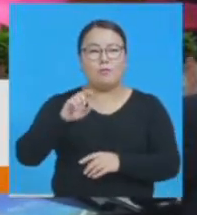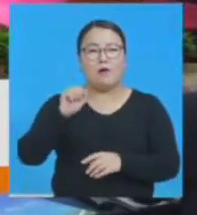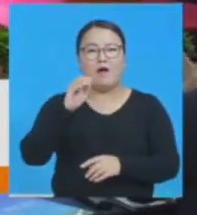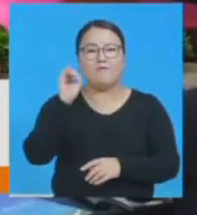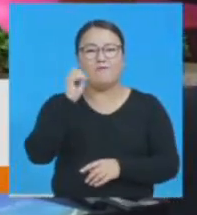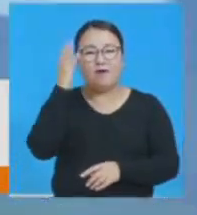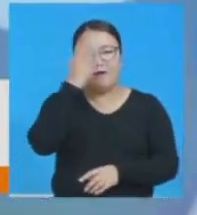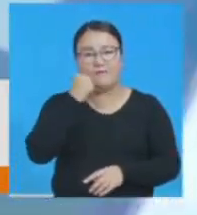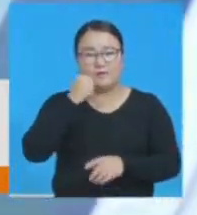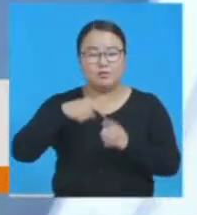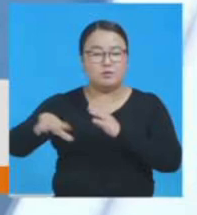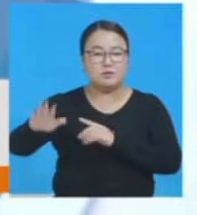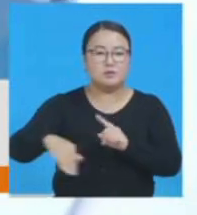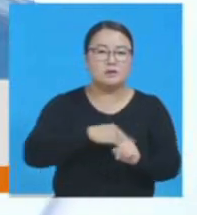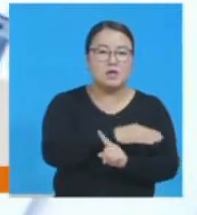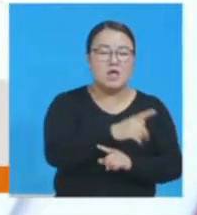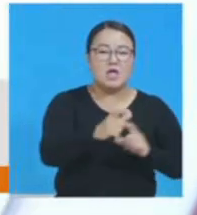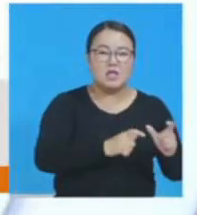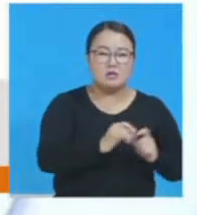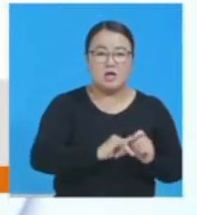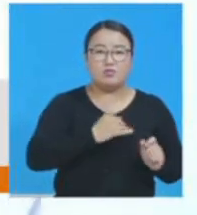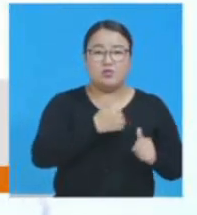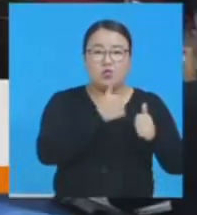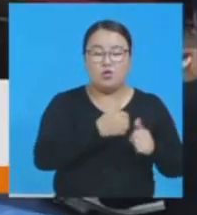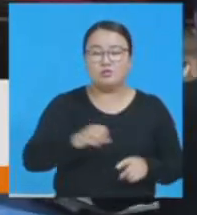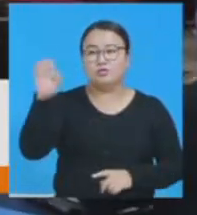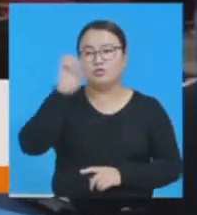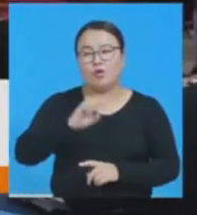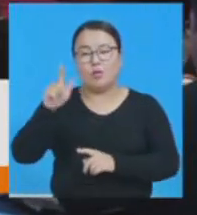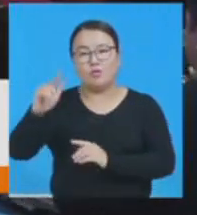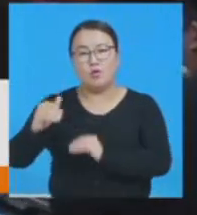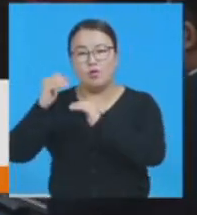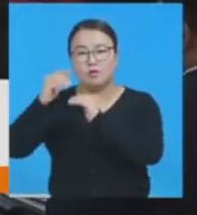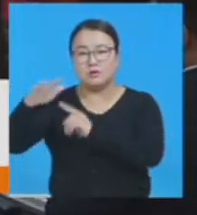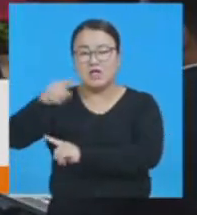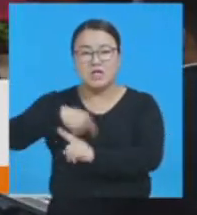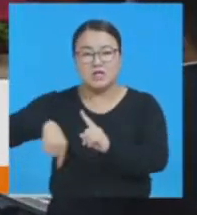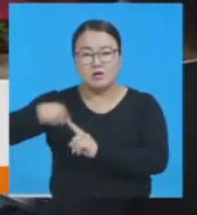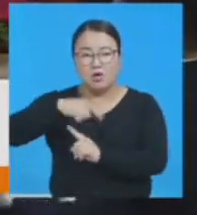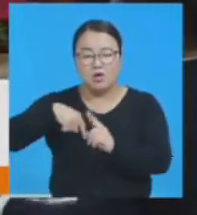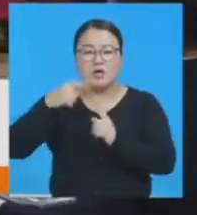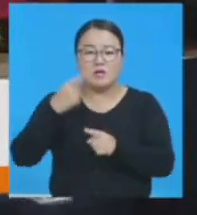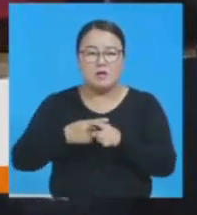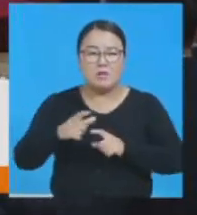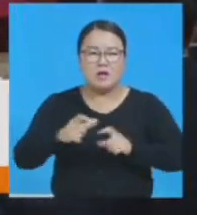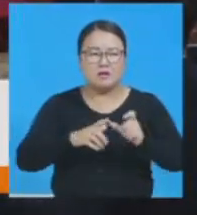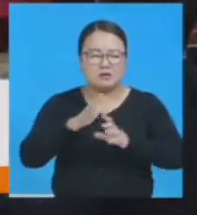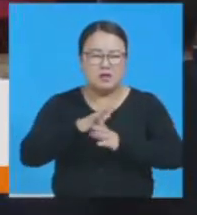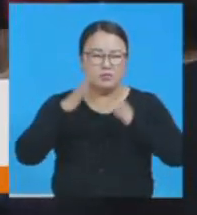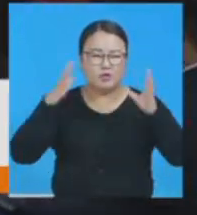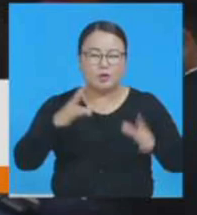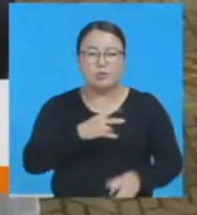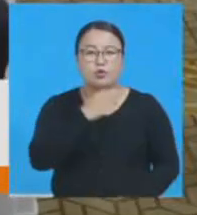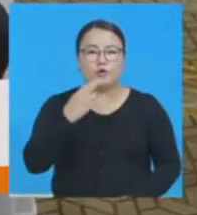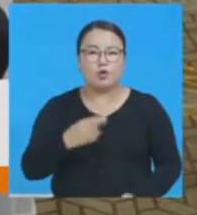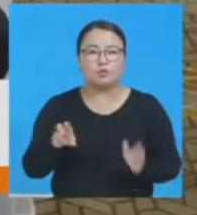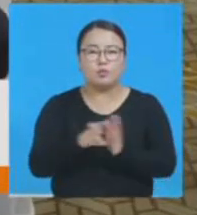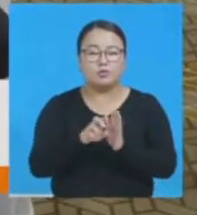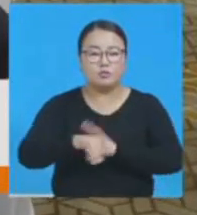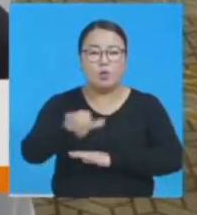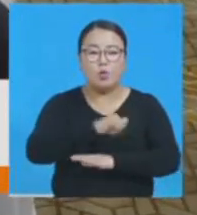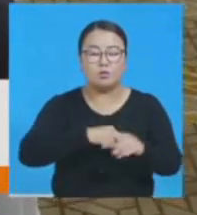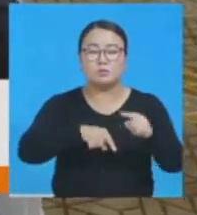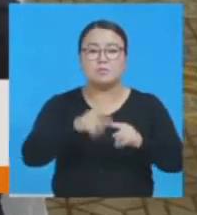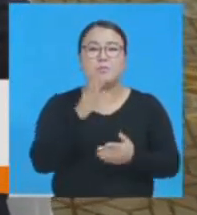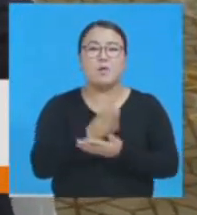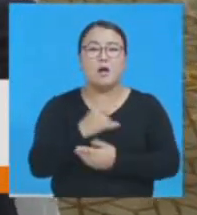Зүүн Азийн идэвхтэй эдийн засгийн тойрог, нөгөө талдаа Европын хөгжсөн эдийн засгийн тойрог, дунд нь эдийн засгийн асар их хөгжлийн нөөц бололцоотой орнууд байдаг